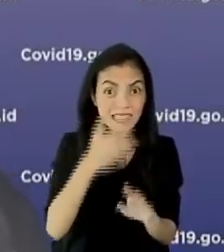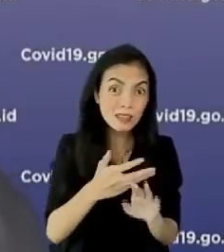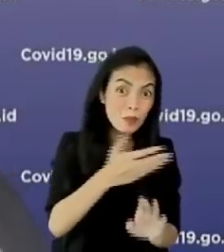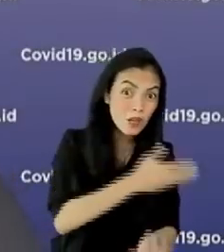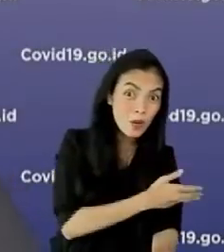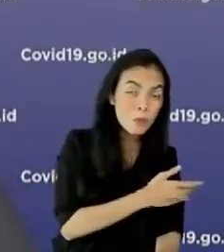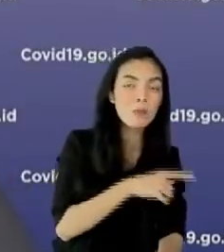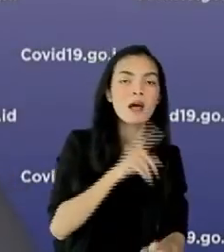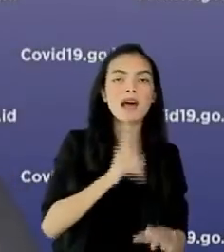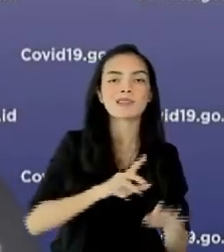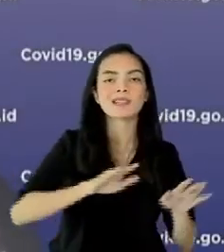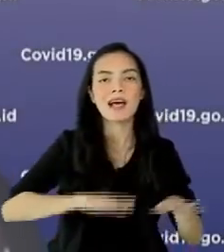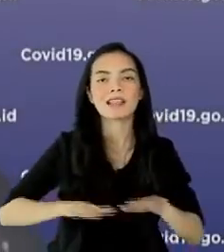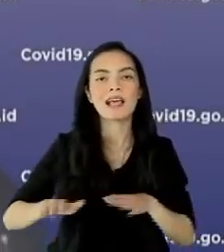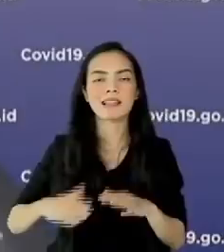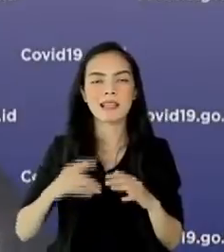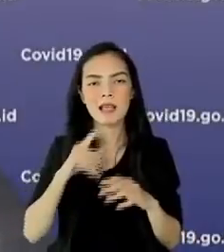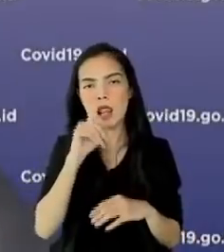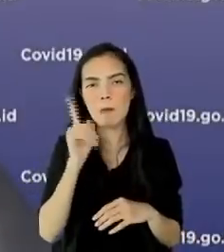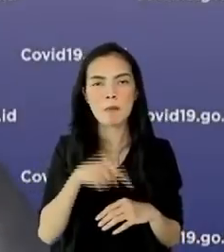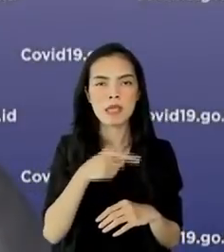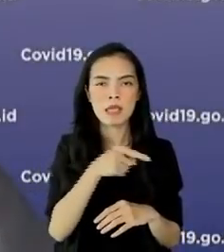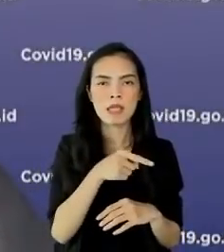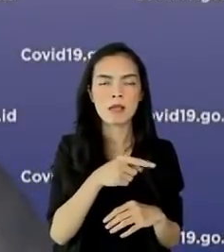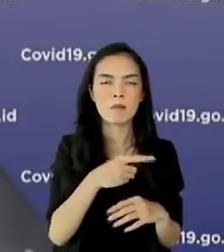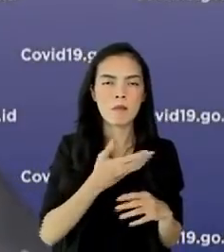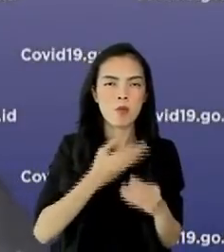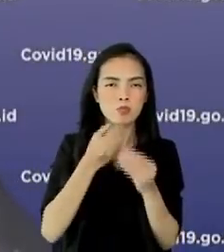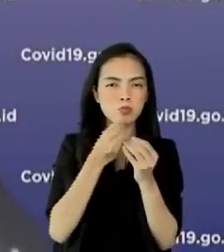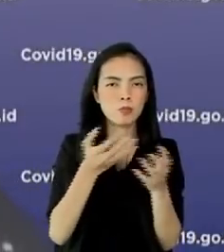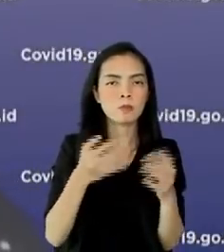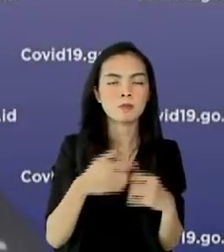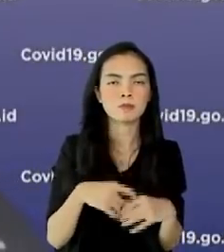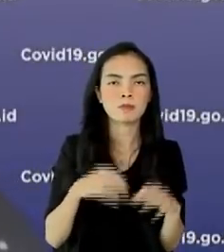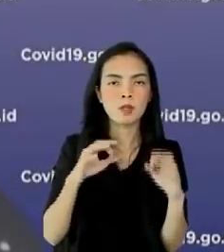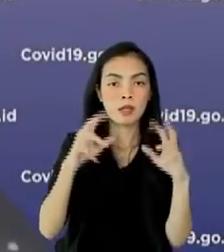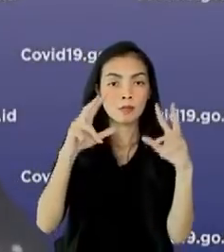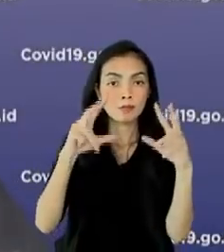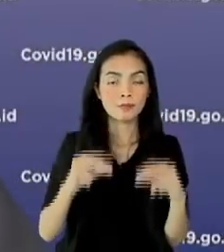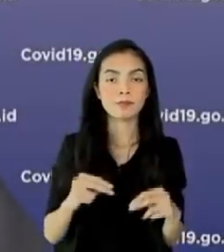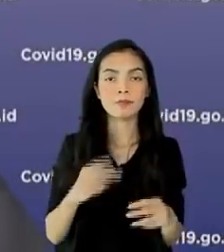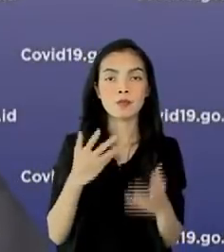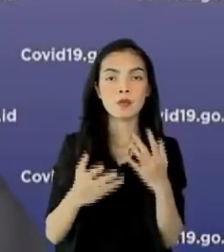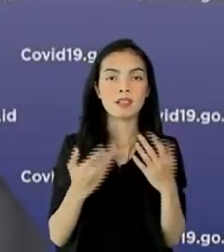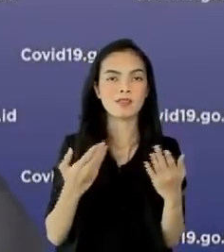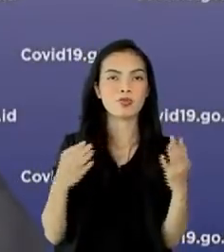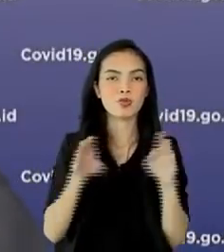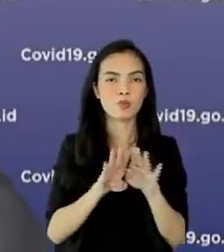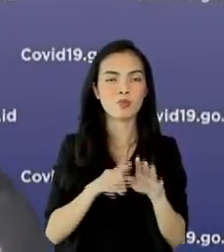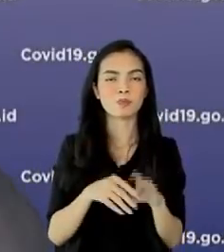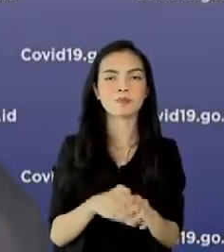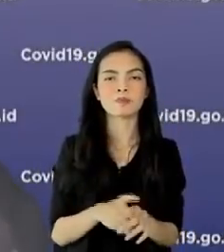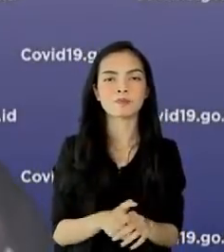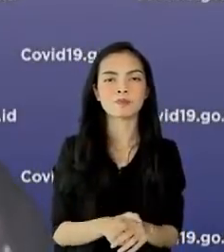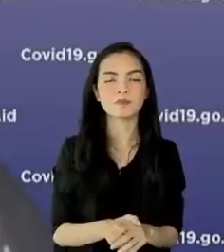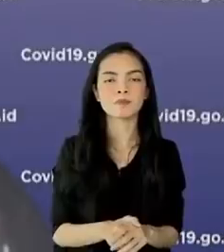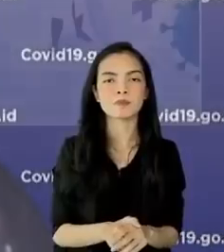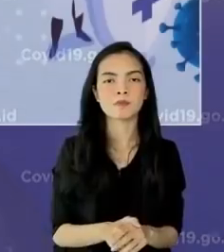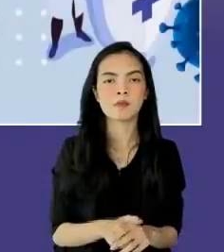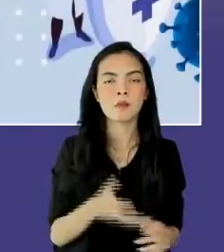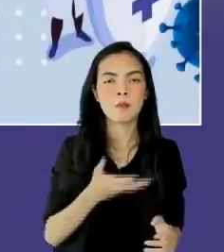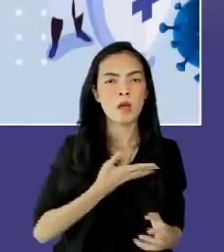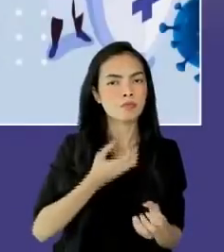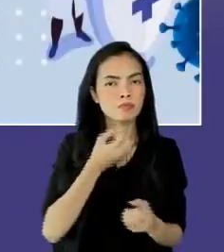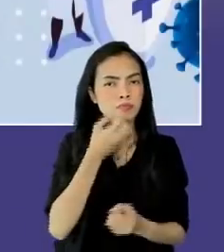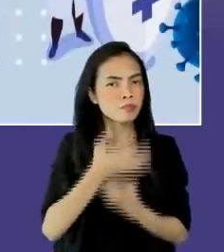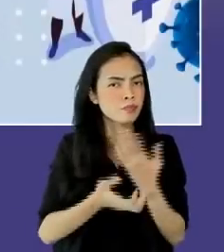lebih waspada lagi sebenarnya. Ini yang ingin kita sampaikan. Next slide, slide selanjutnya, dan mungkin ini slide penutup dari saya. Jadi mungkin saya